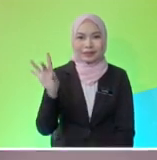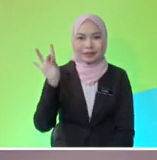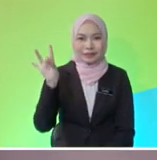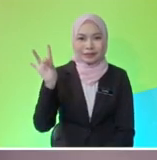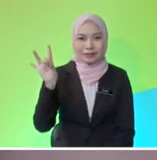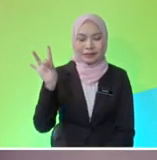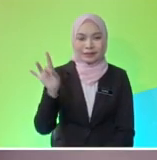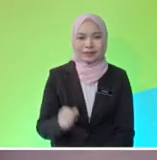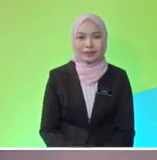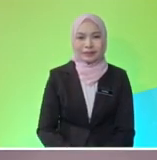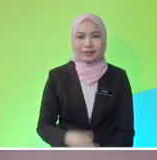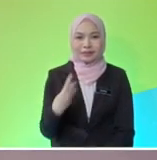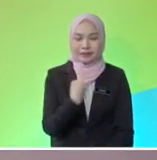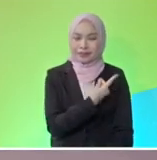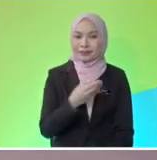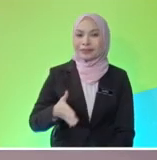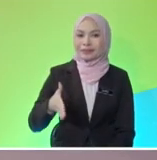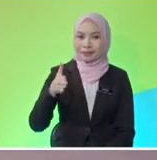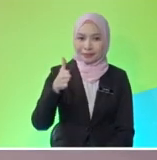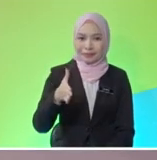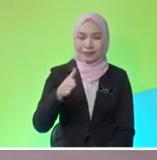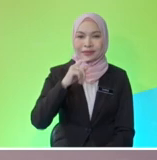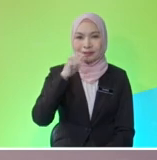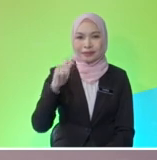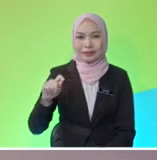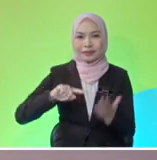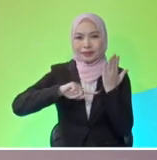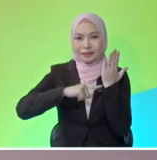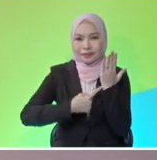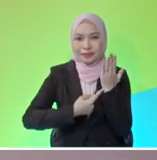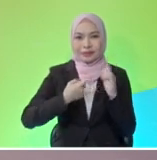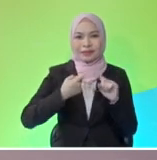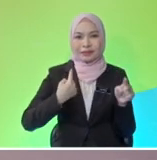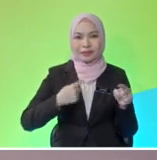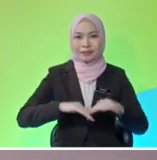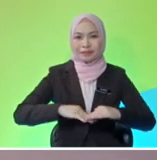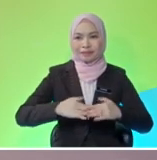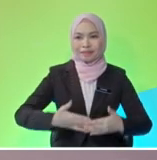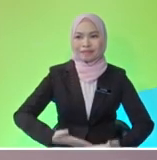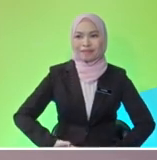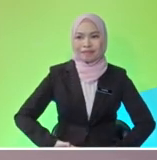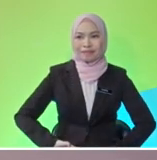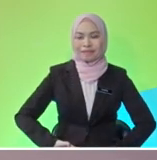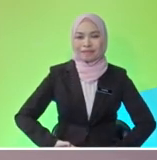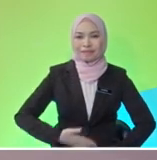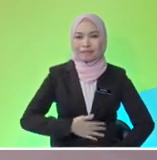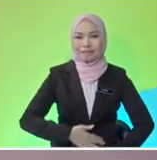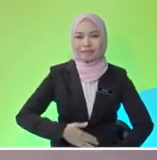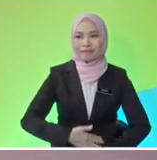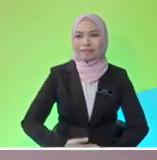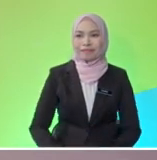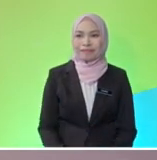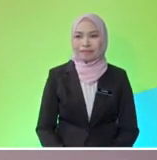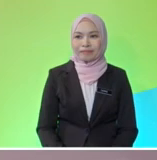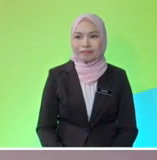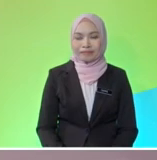ini kita akan tulis dia bermula daripada perut dia ni. Perut dia ni. Okey.